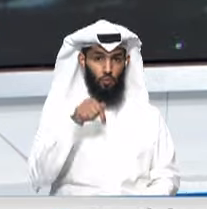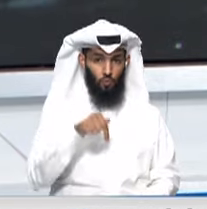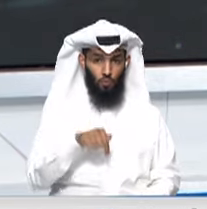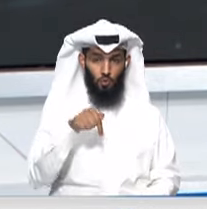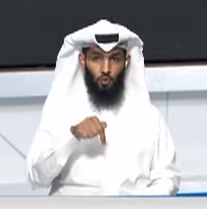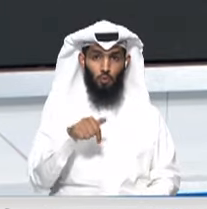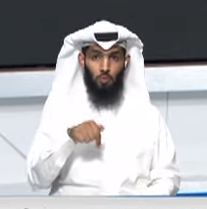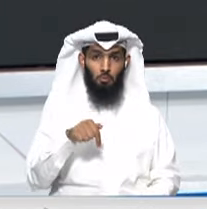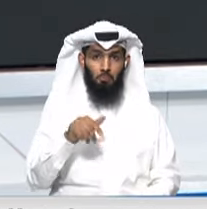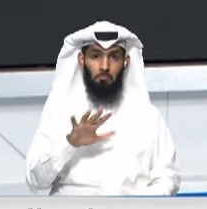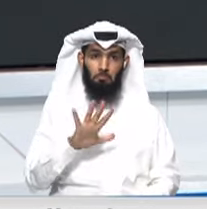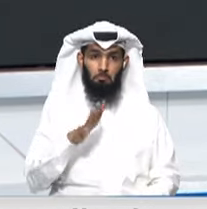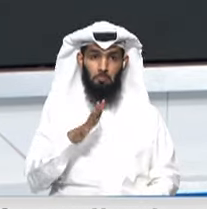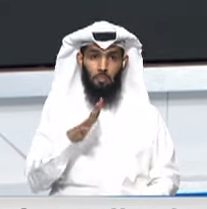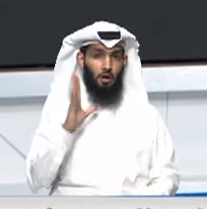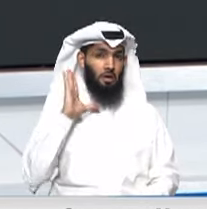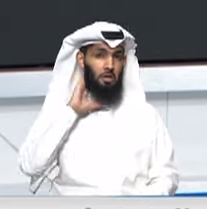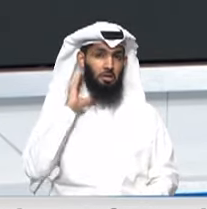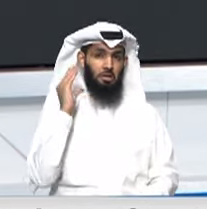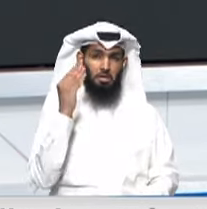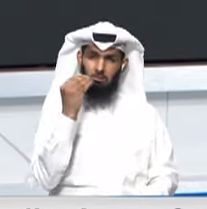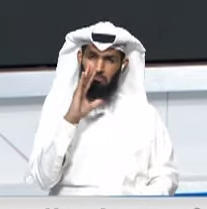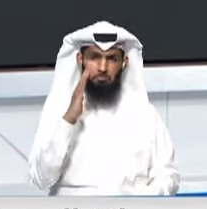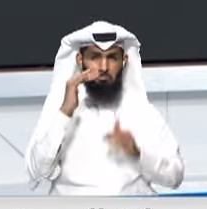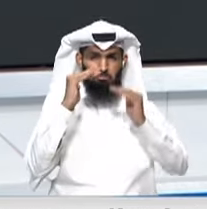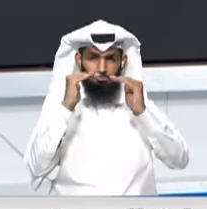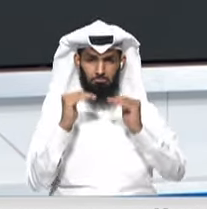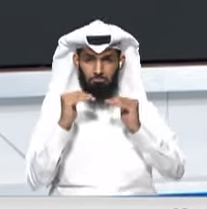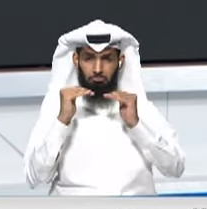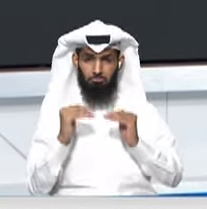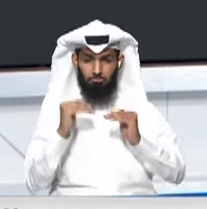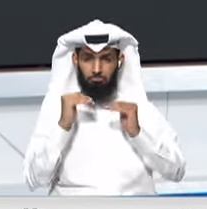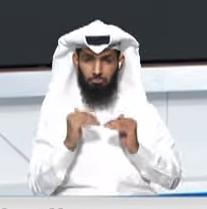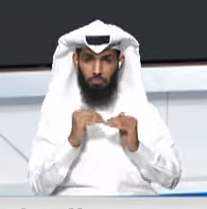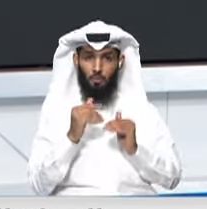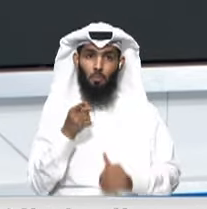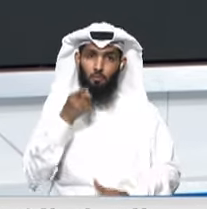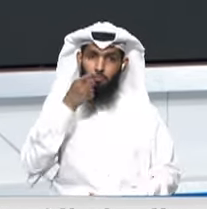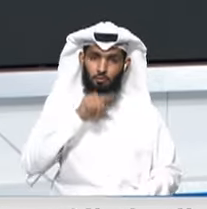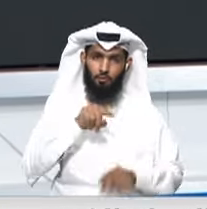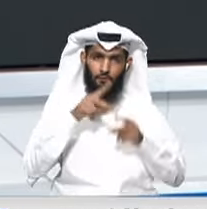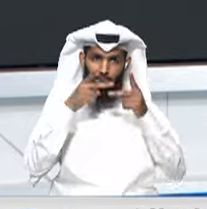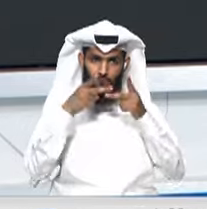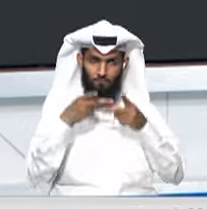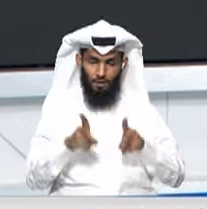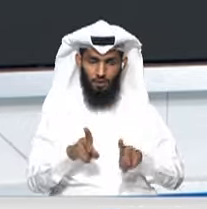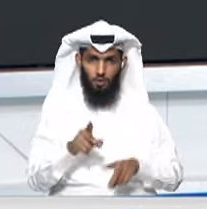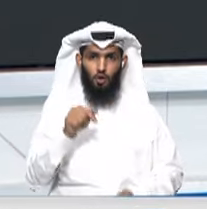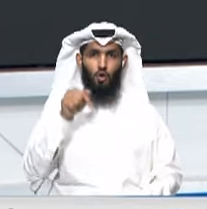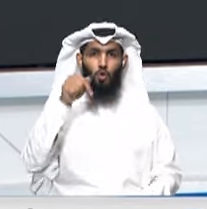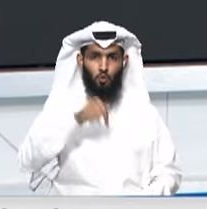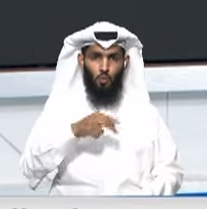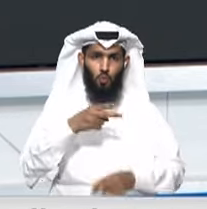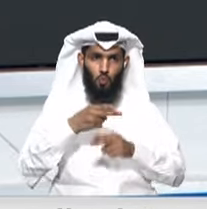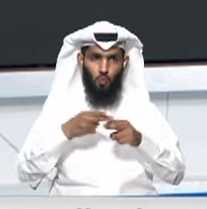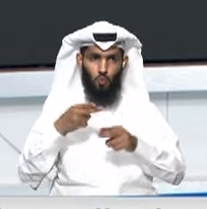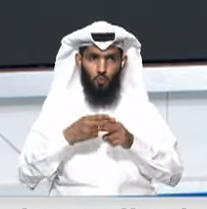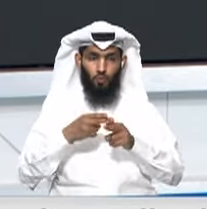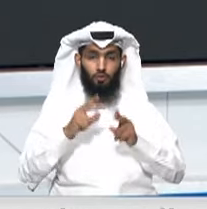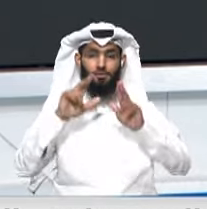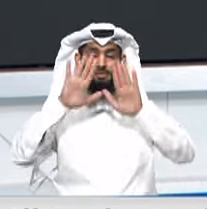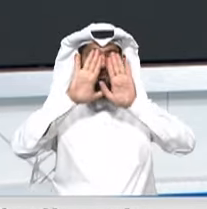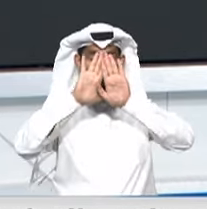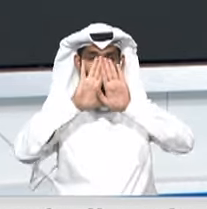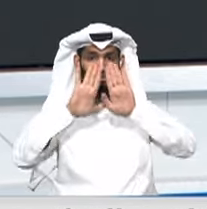المشاهدين أتوقع أن تخف الرطوبة تدريجيا ابتداء من مساء يوم الغد. أجواءنا الحالية في مدينة الكويت أجواءنا صافية،